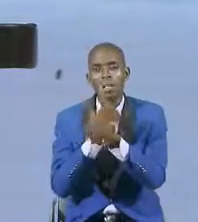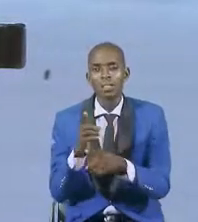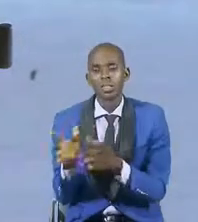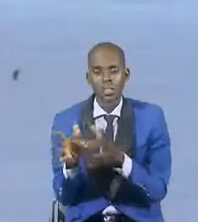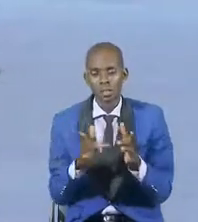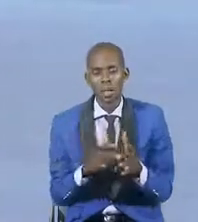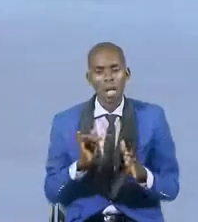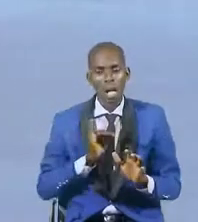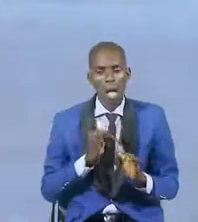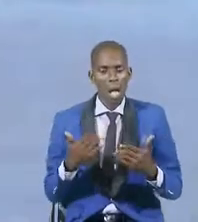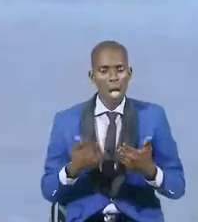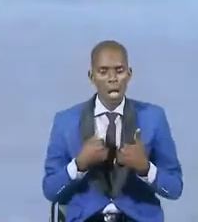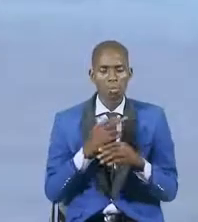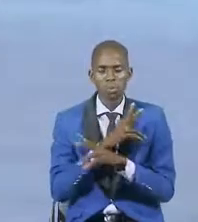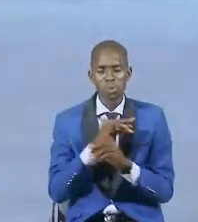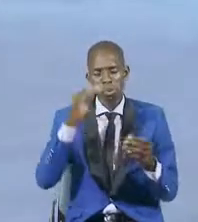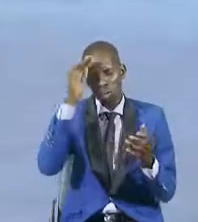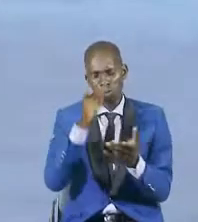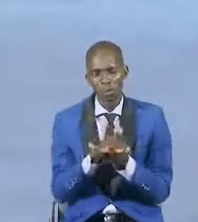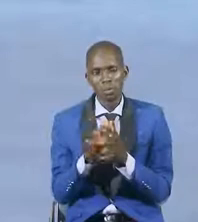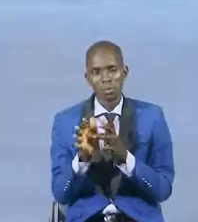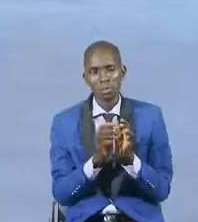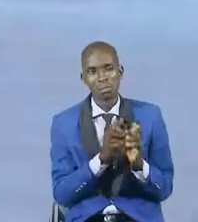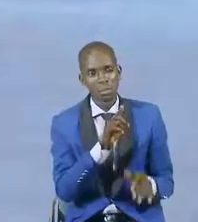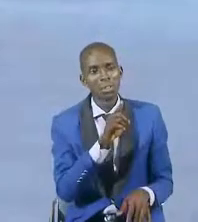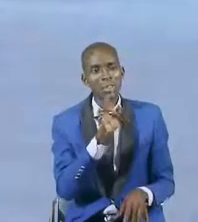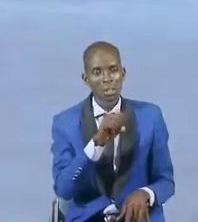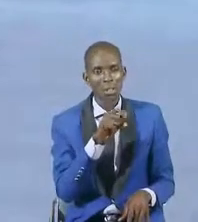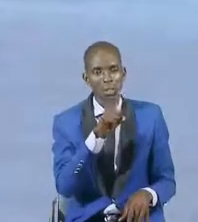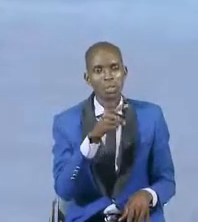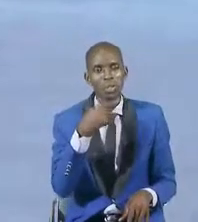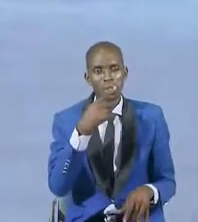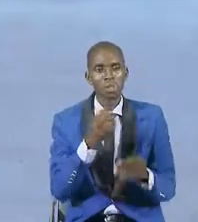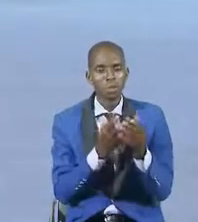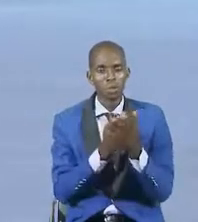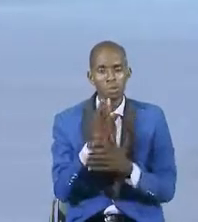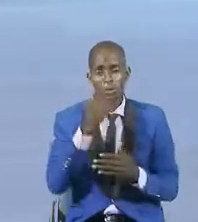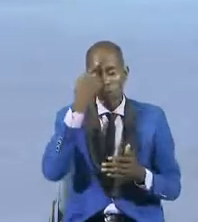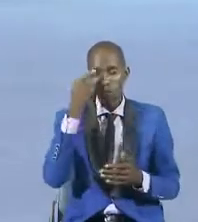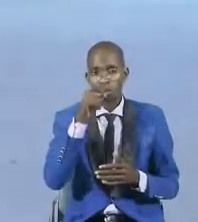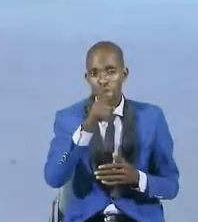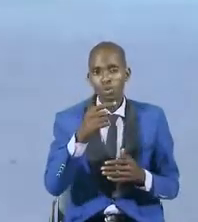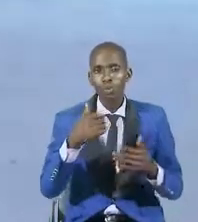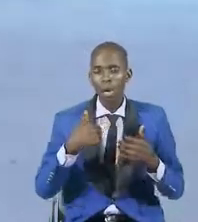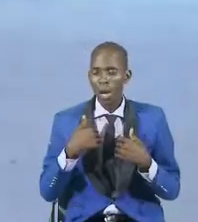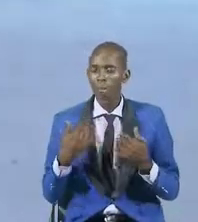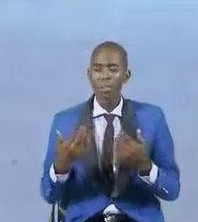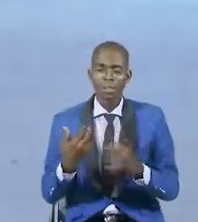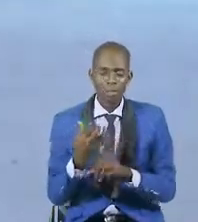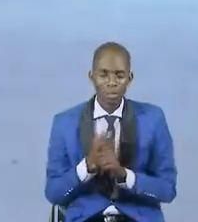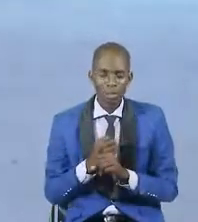lorsque la femme a dit que je n'ai pas d'homme, Jésus lui a dit, mais tu as dit la vérité. Oui, parce que tu